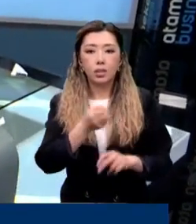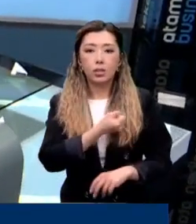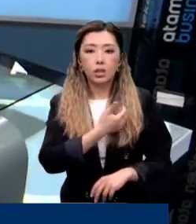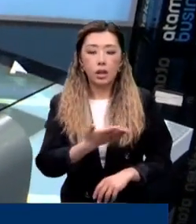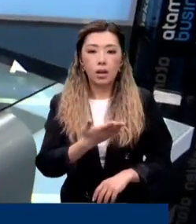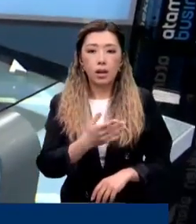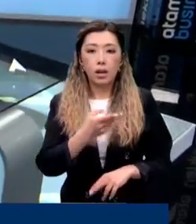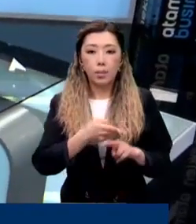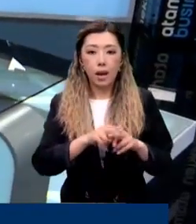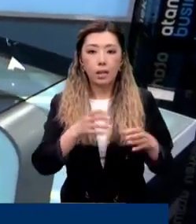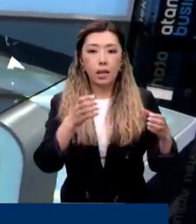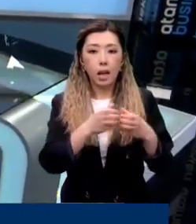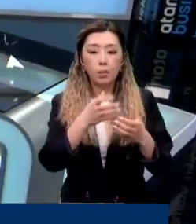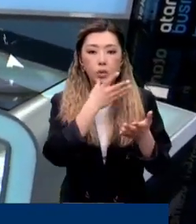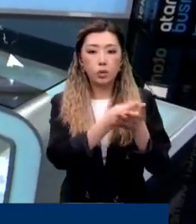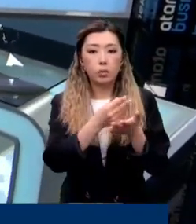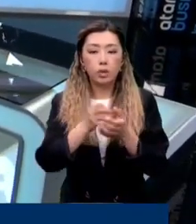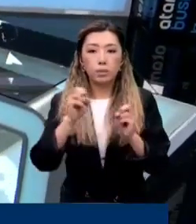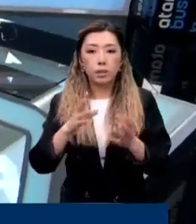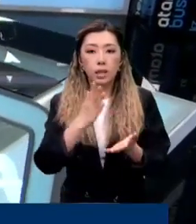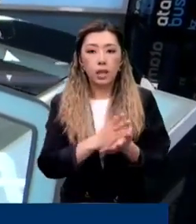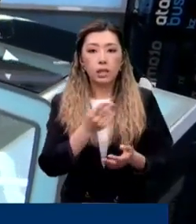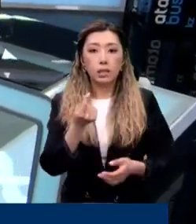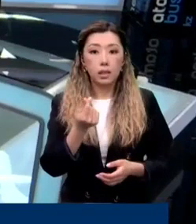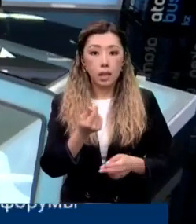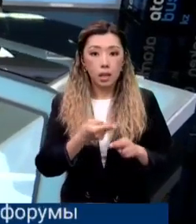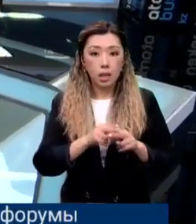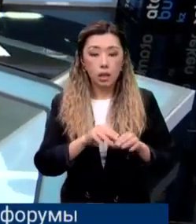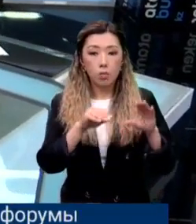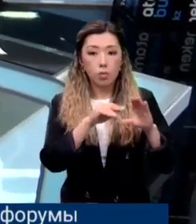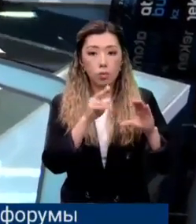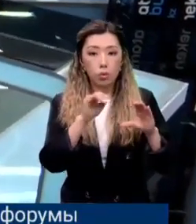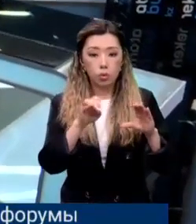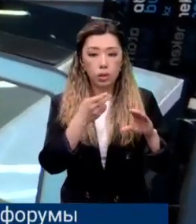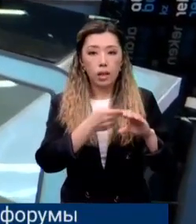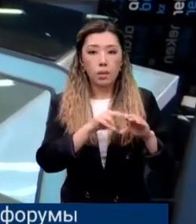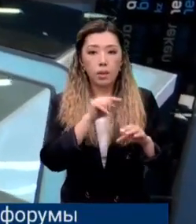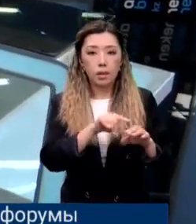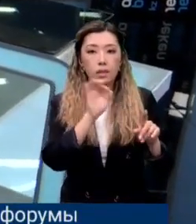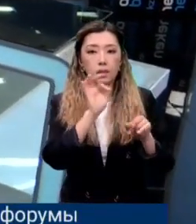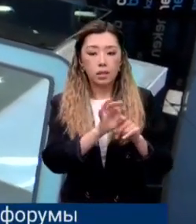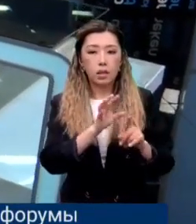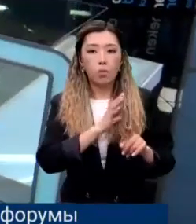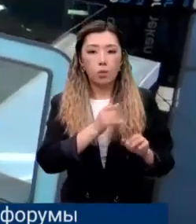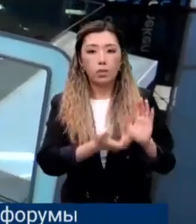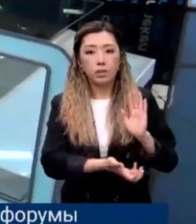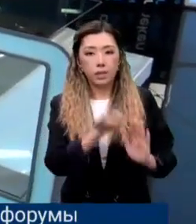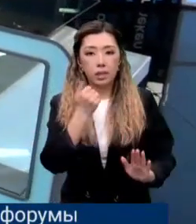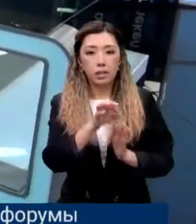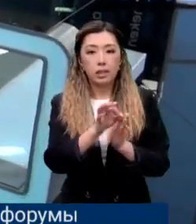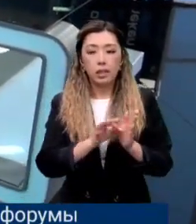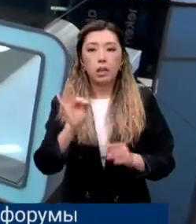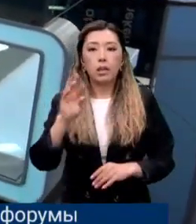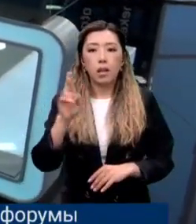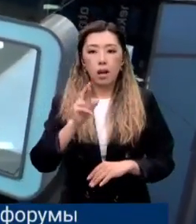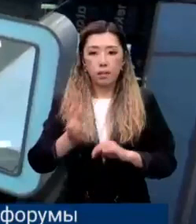у каждой компании свой бюджет определенный. Наверное, я думаю, что в первую очередь было поступление, смотря